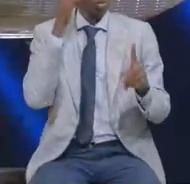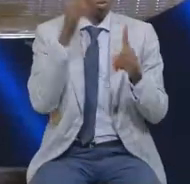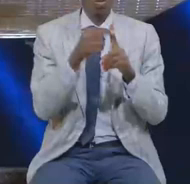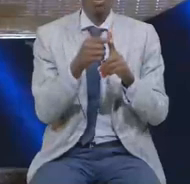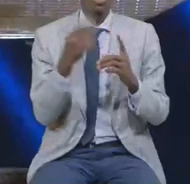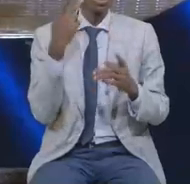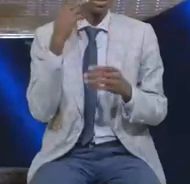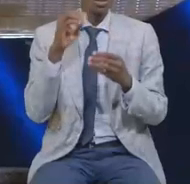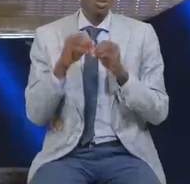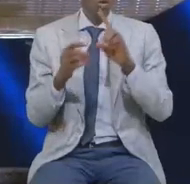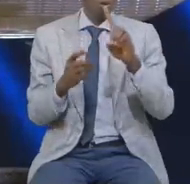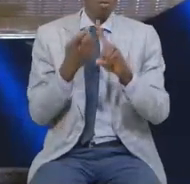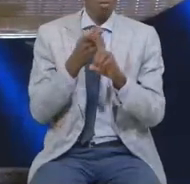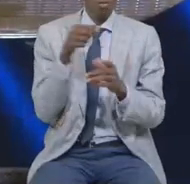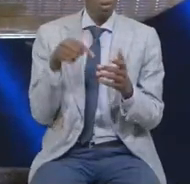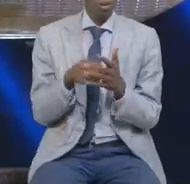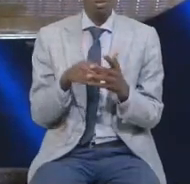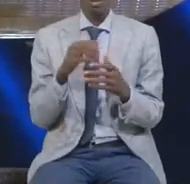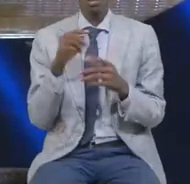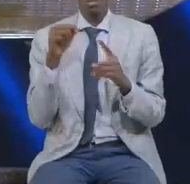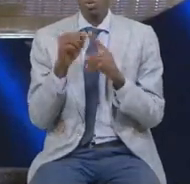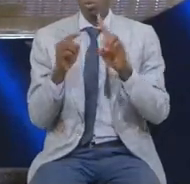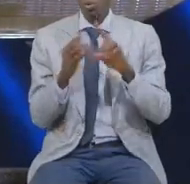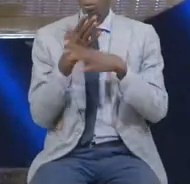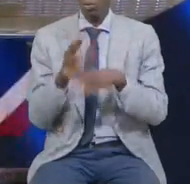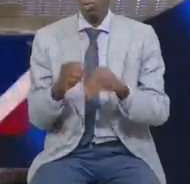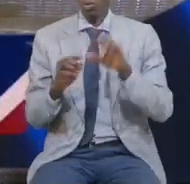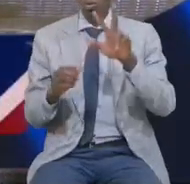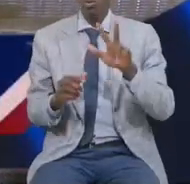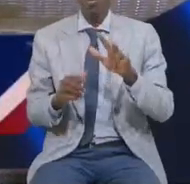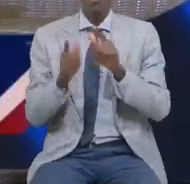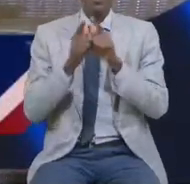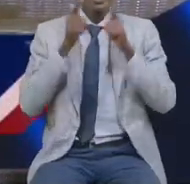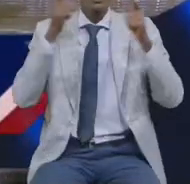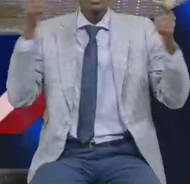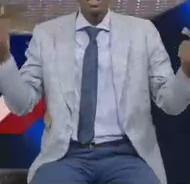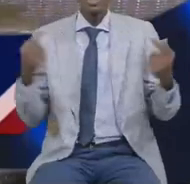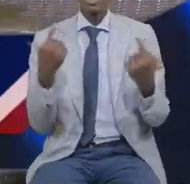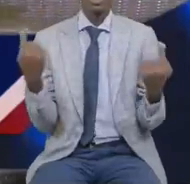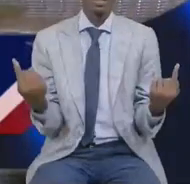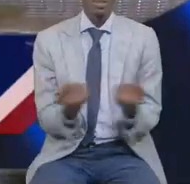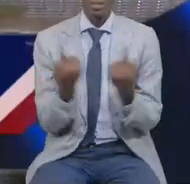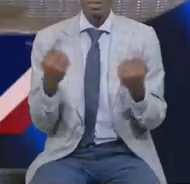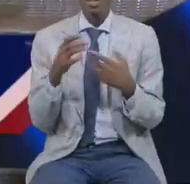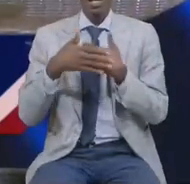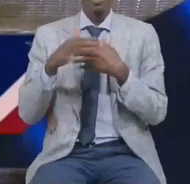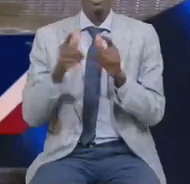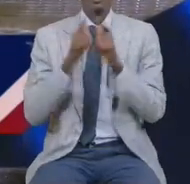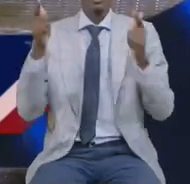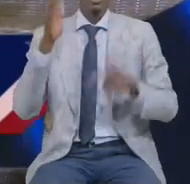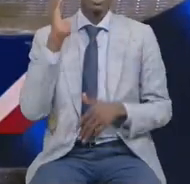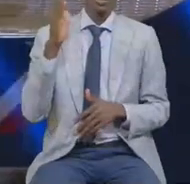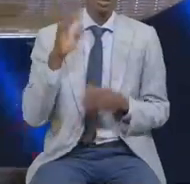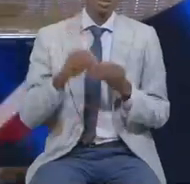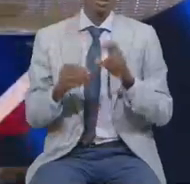allons voir un ici. De grandes transgressions après un grand témoignage. 2. De